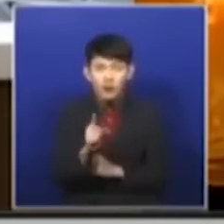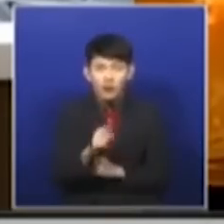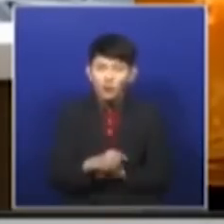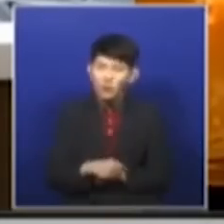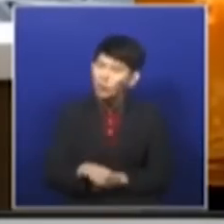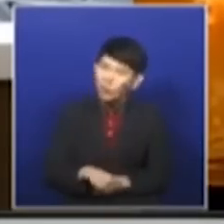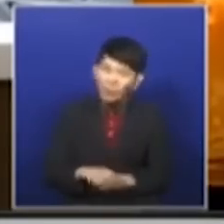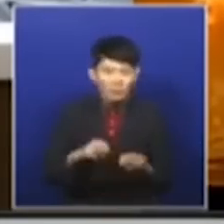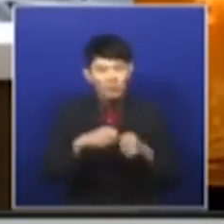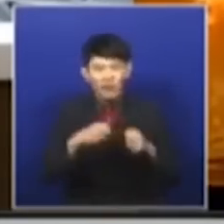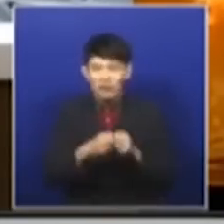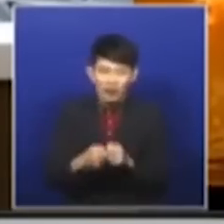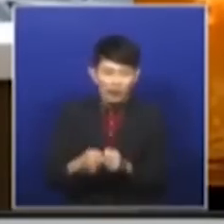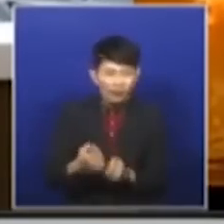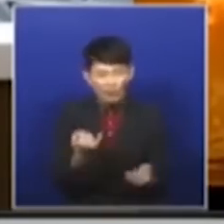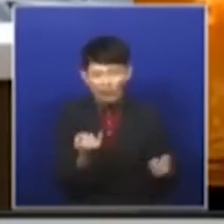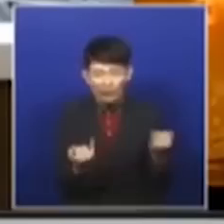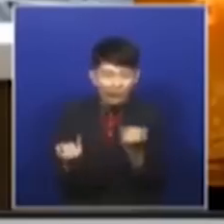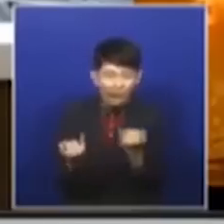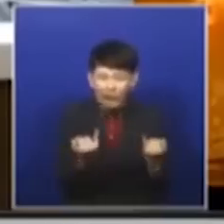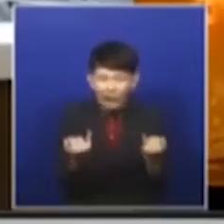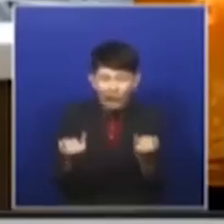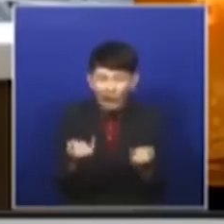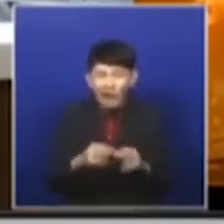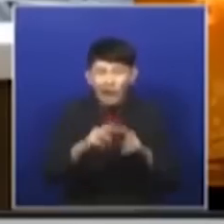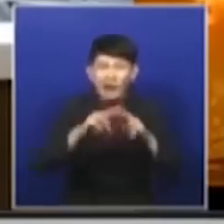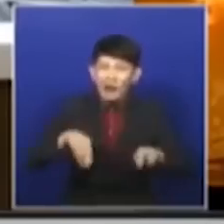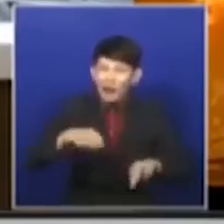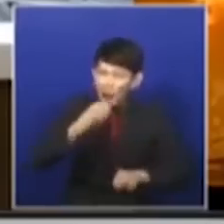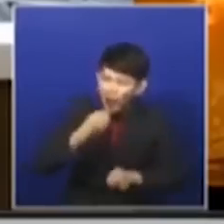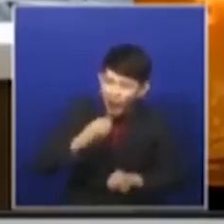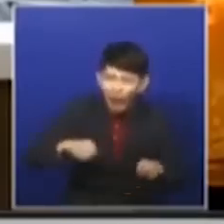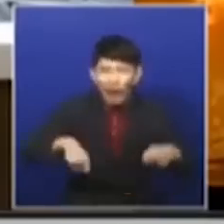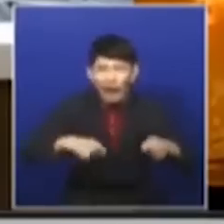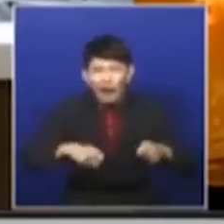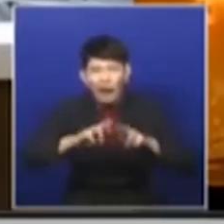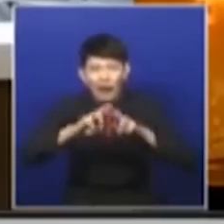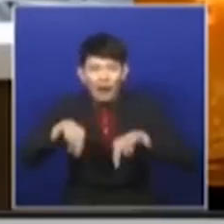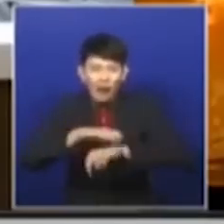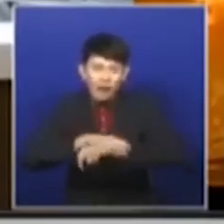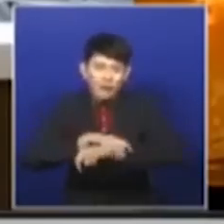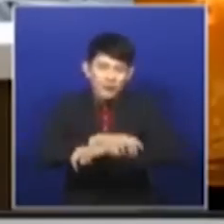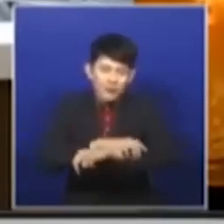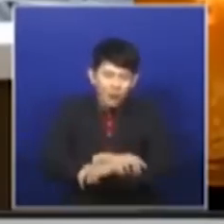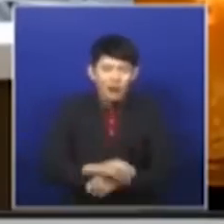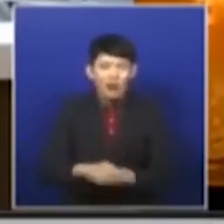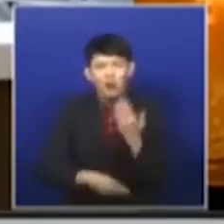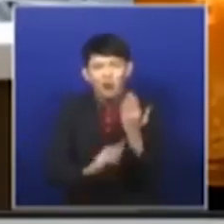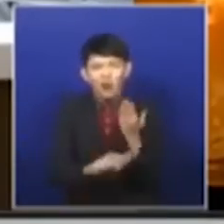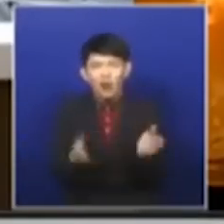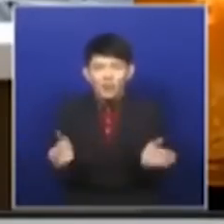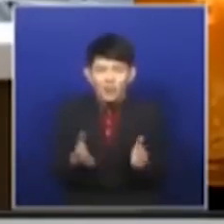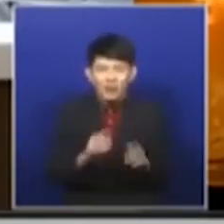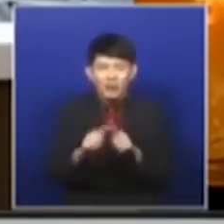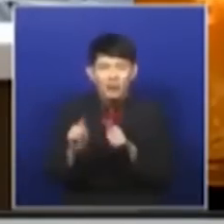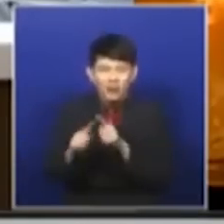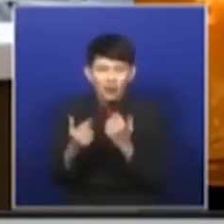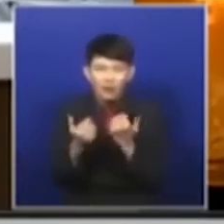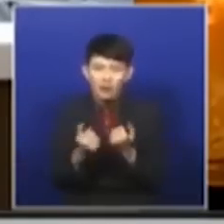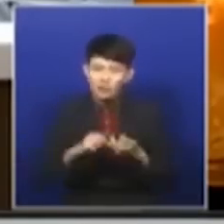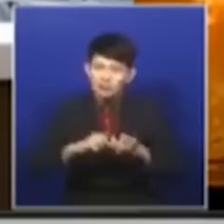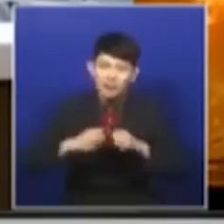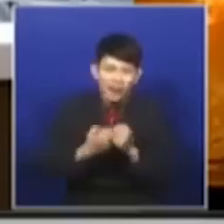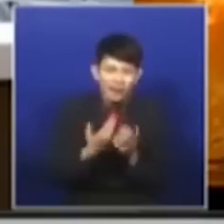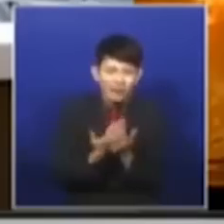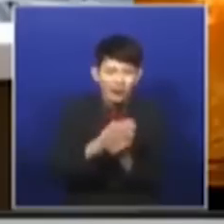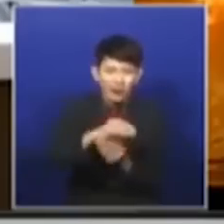แยกกันหมดร้านอาหารร้านนวดโรงแรมขนาดเล็กอีกหลายธุรกิจขาดรายได้และไม่มีเงินสำรองมากพอที่จะหล่อเ